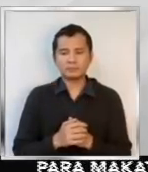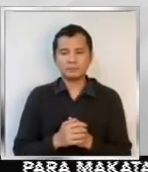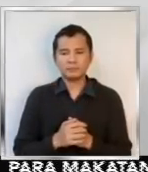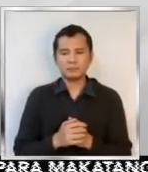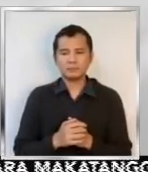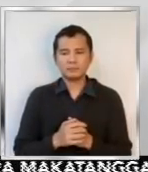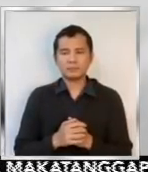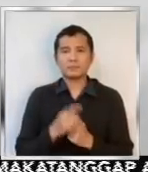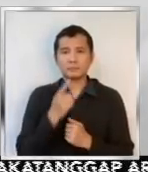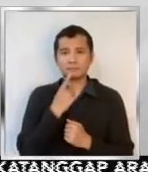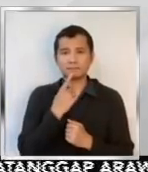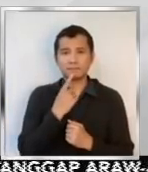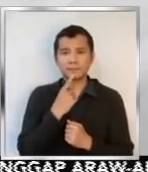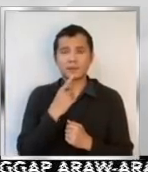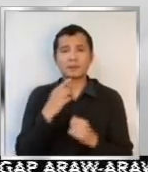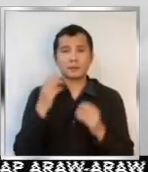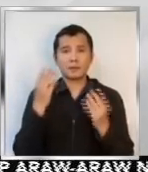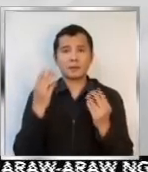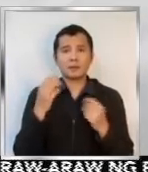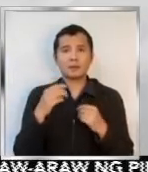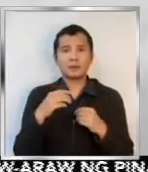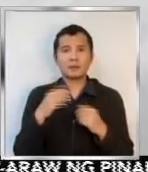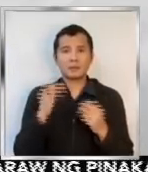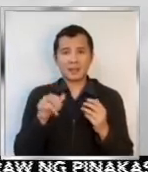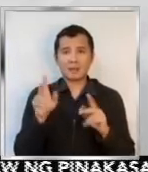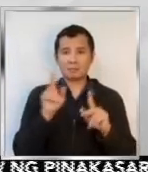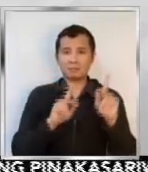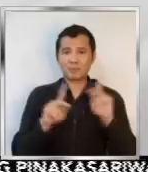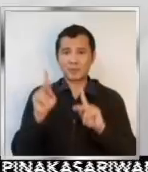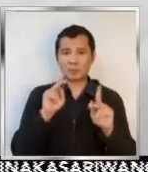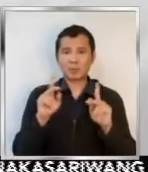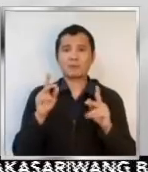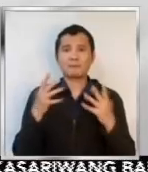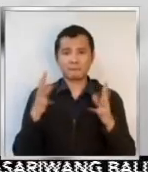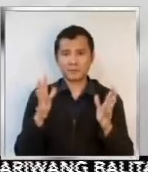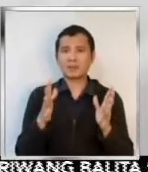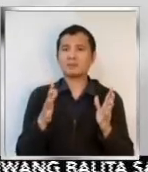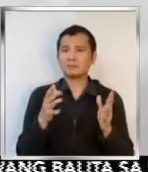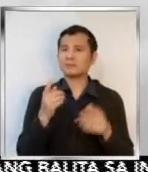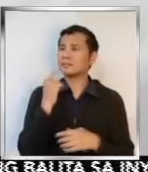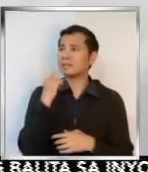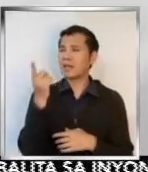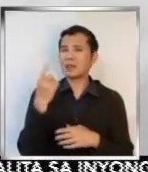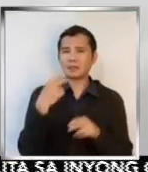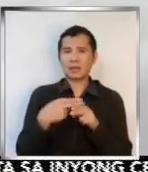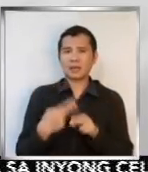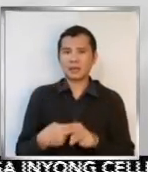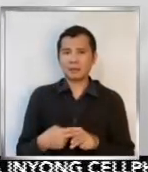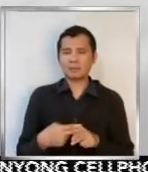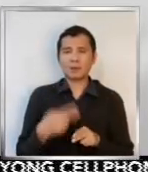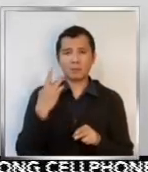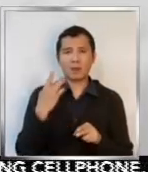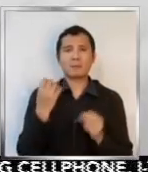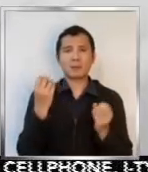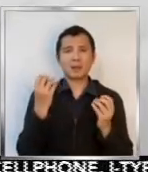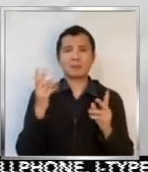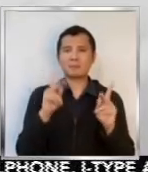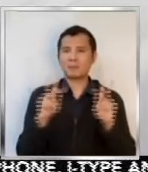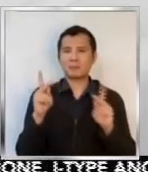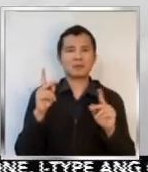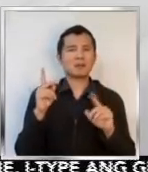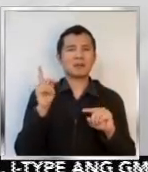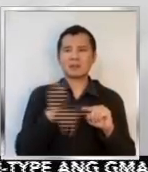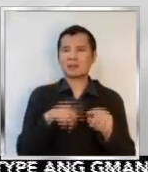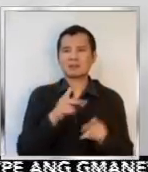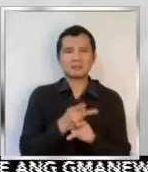mayor yon ng mga tao dahil hindi na rin daw po naman nila kayang pangalagaan at sobrang wild na at nakakakagat